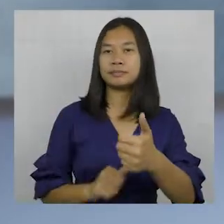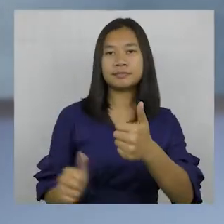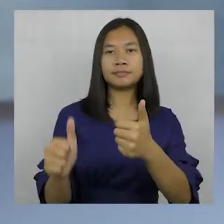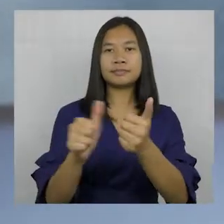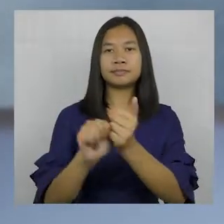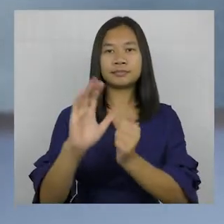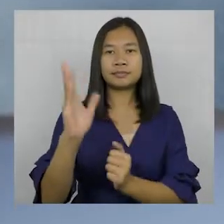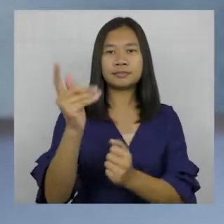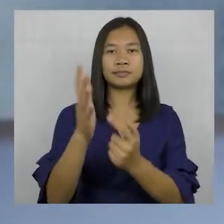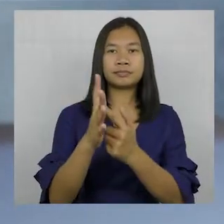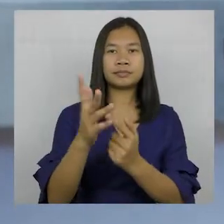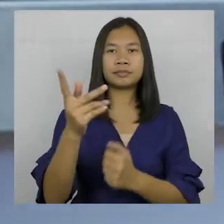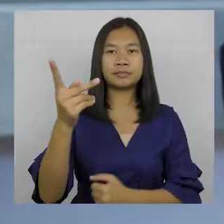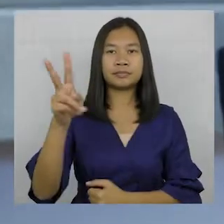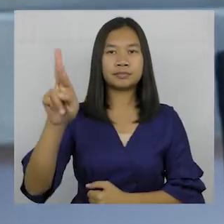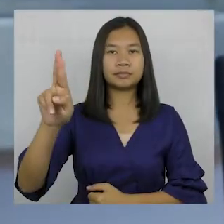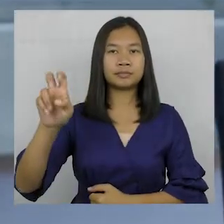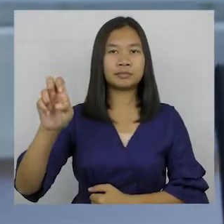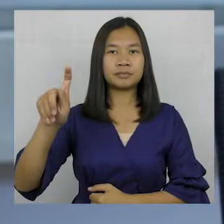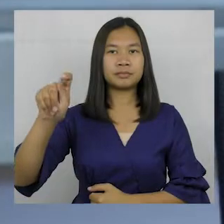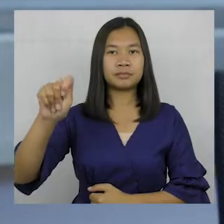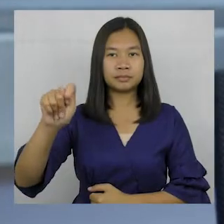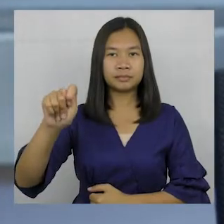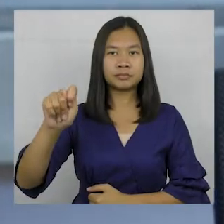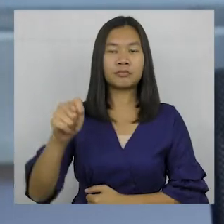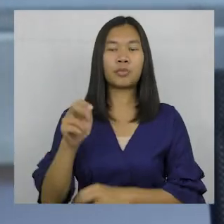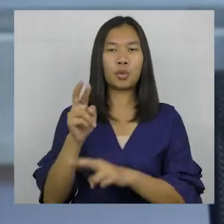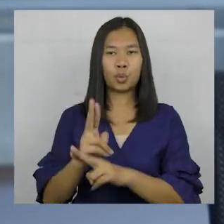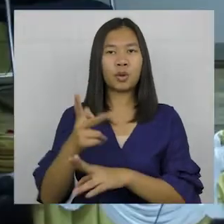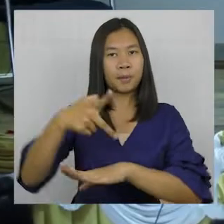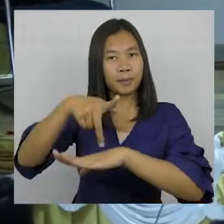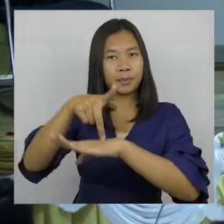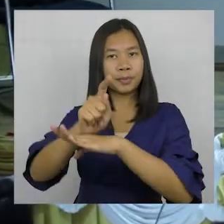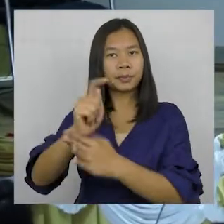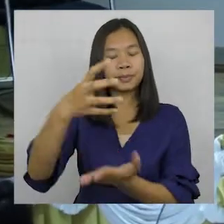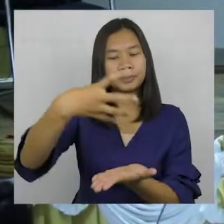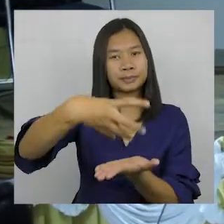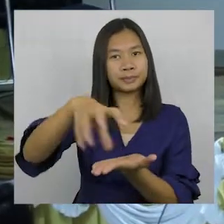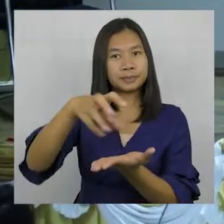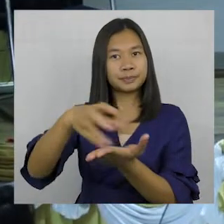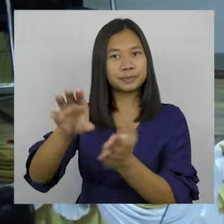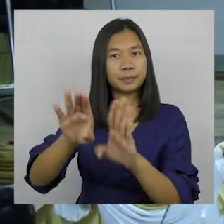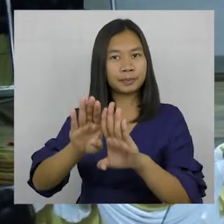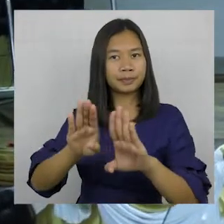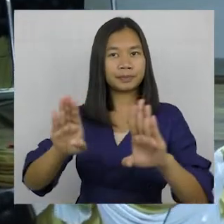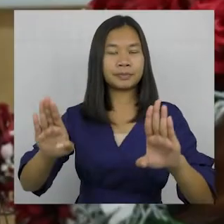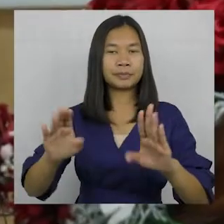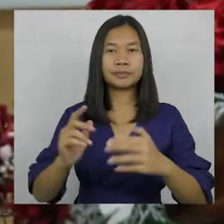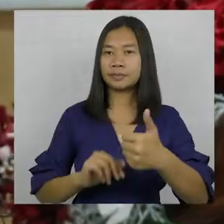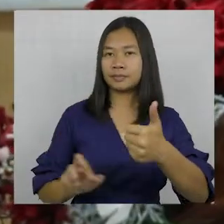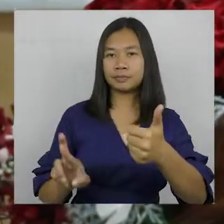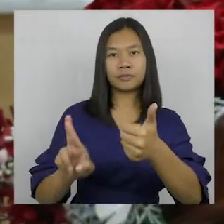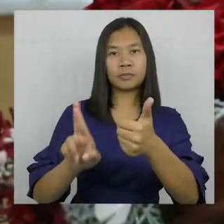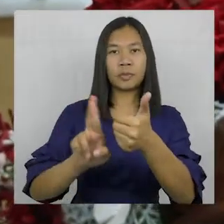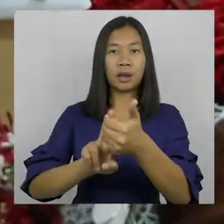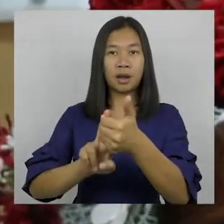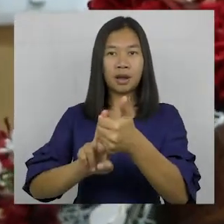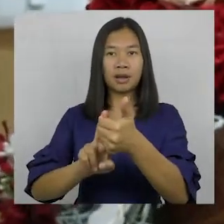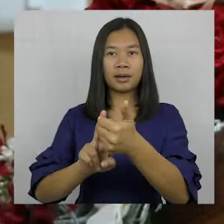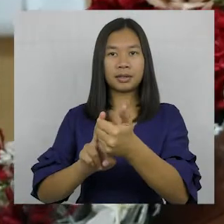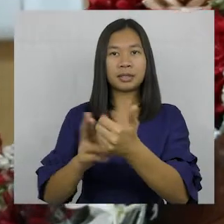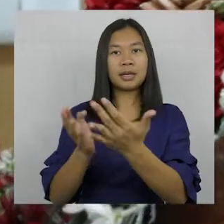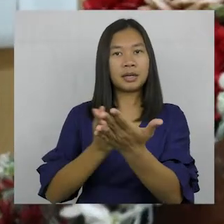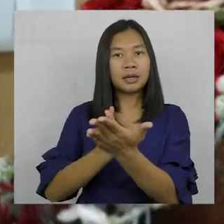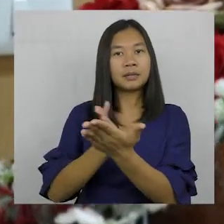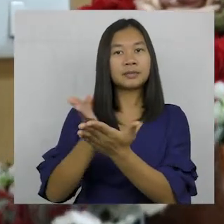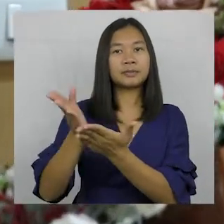ศาสตราจารย์ชาคริตชันชิปรีชารักษาราชการแทนอธิการบดีเป็นประธานกล่าวเปิดโครงการและรองศาสตราจารย์ดร.วาโรเพ็ง